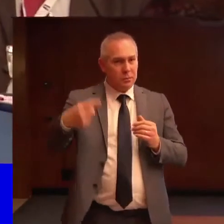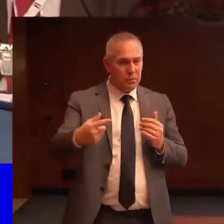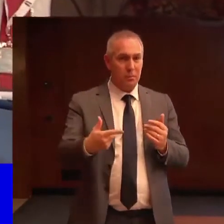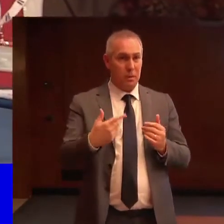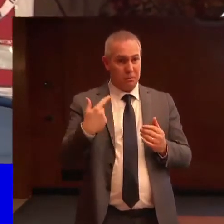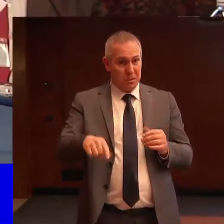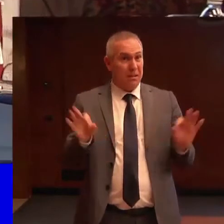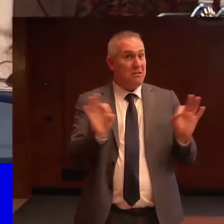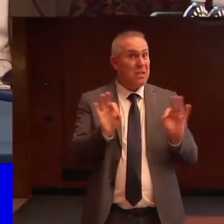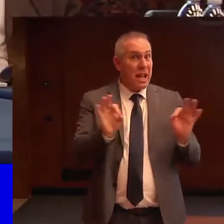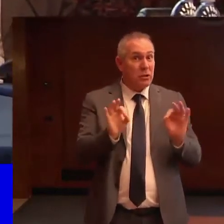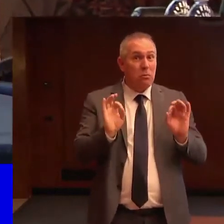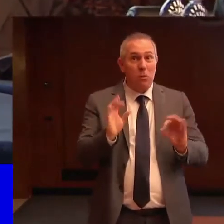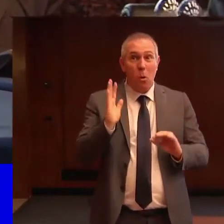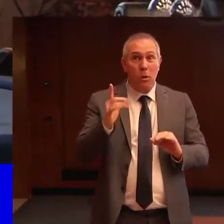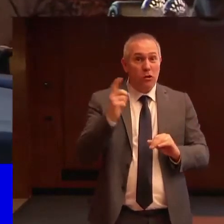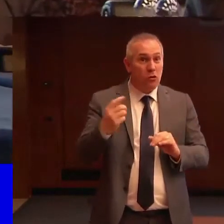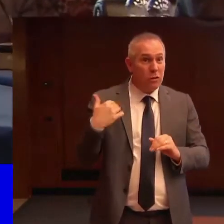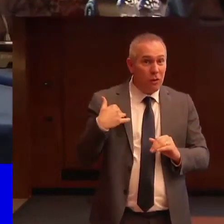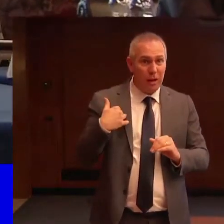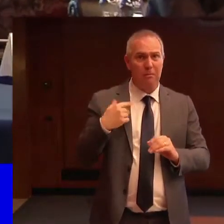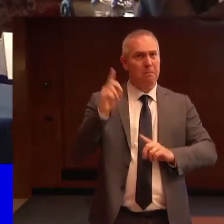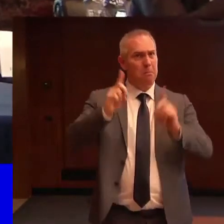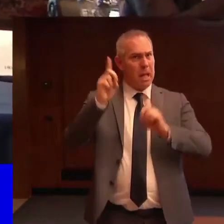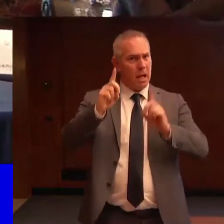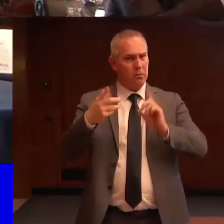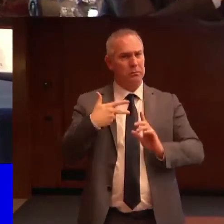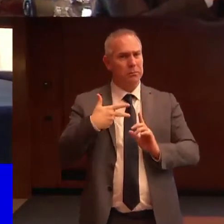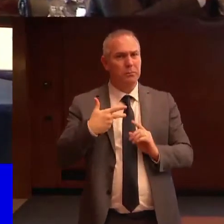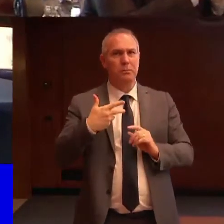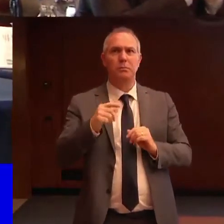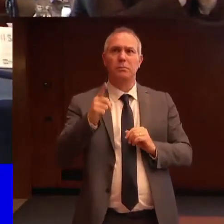questa è freschissima, di 15 giorni fa. A Milano esiste